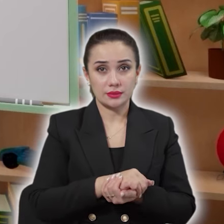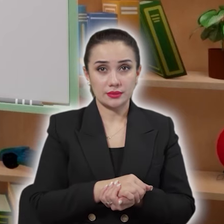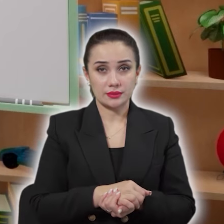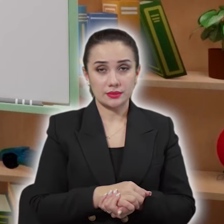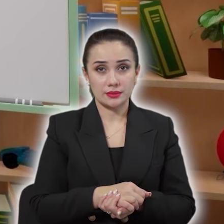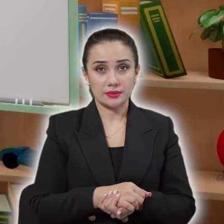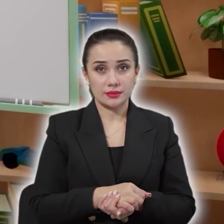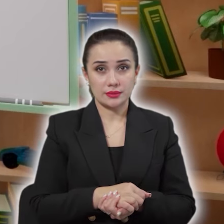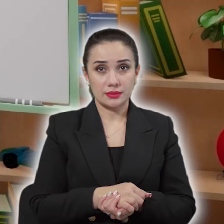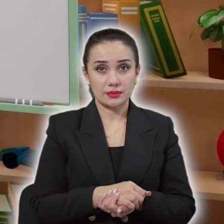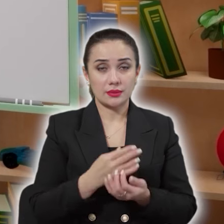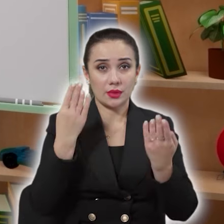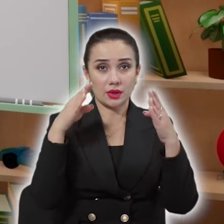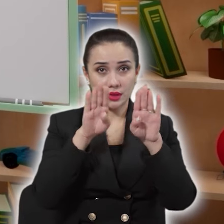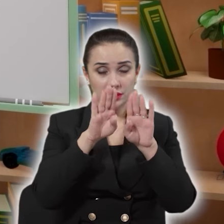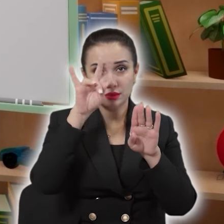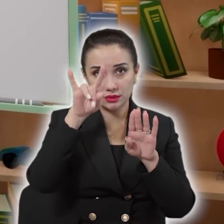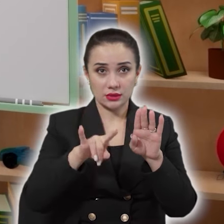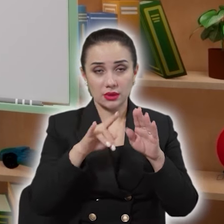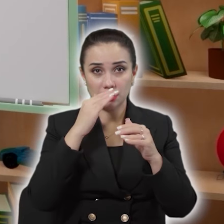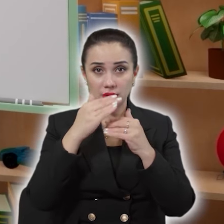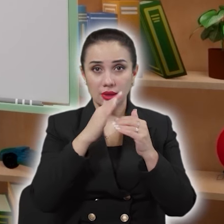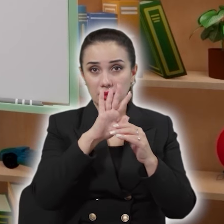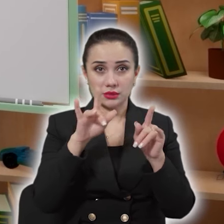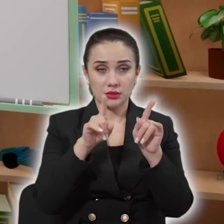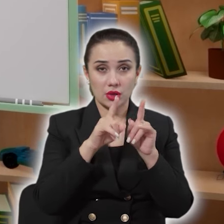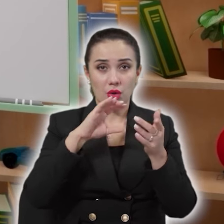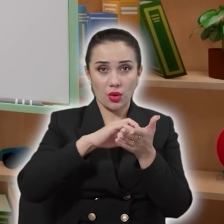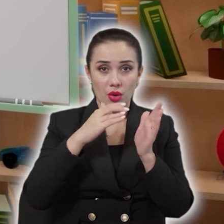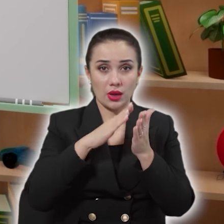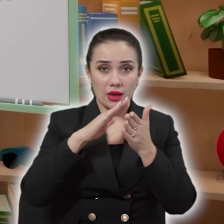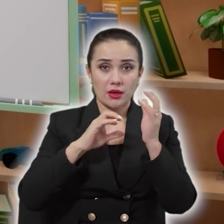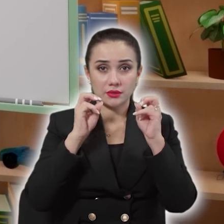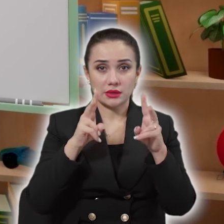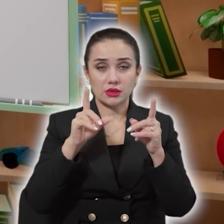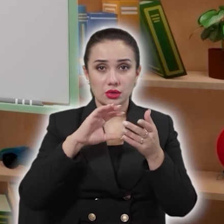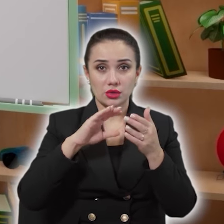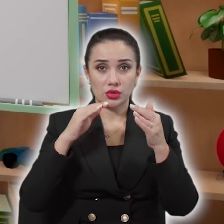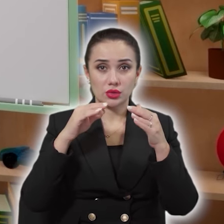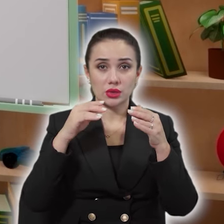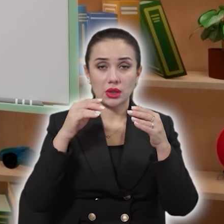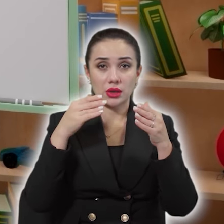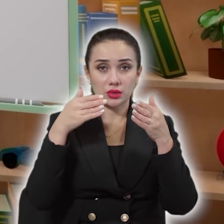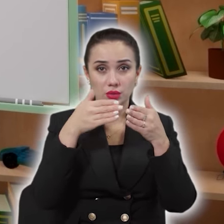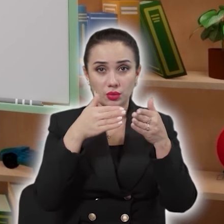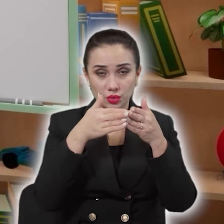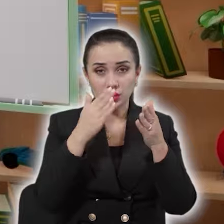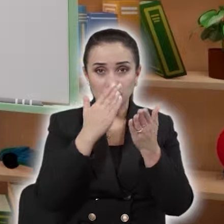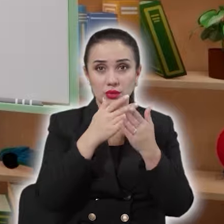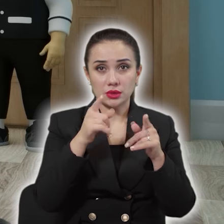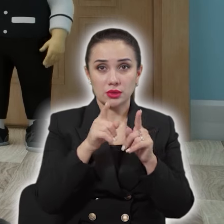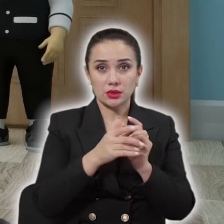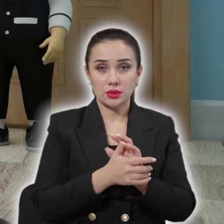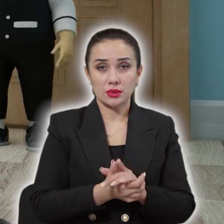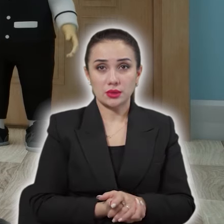Juda yaxshi. Endi shkaf va derazalarga yaqinlashmagan holda xonada xavfsiz joy topamiz. Devor ichki burchagi